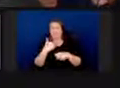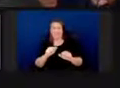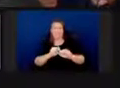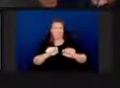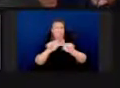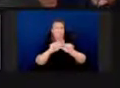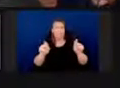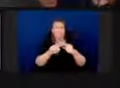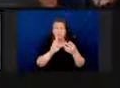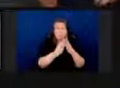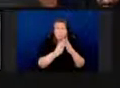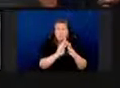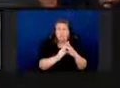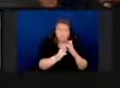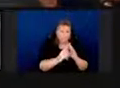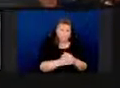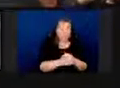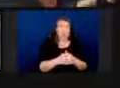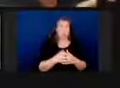كتيباتنا المتعلقة